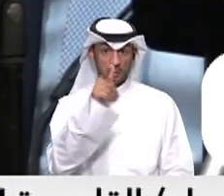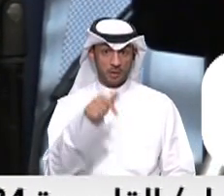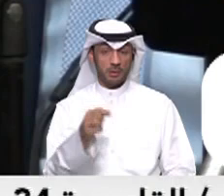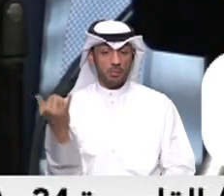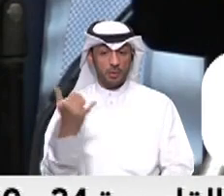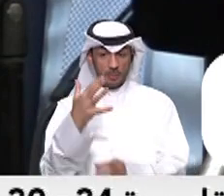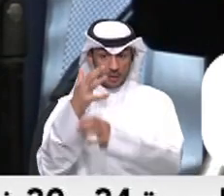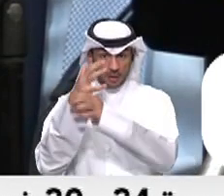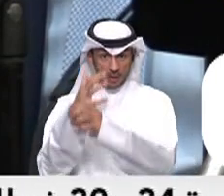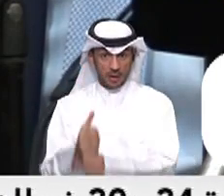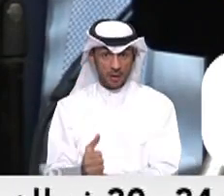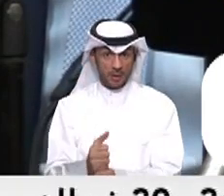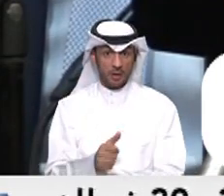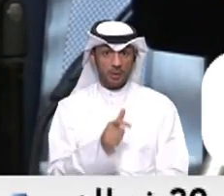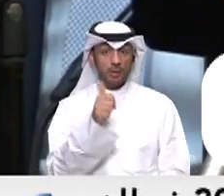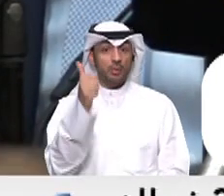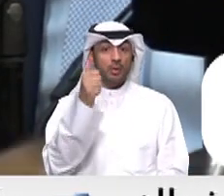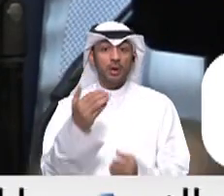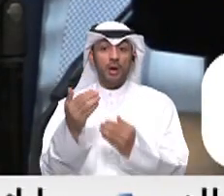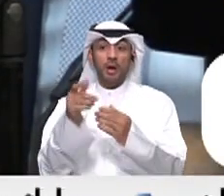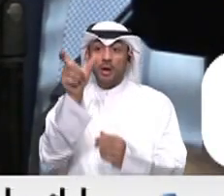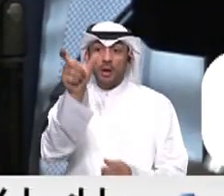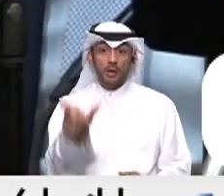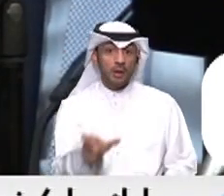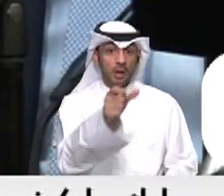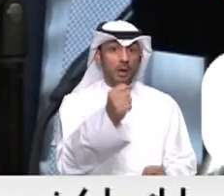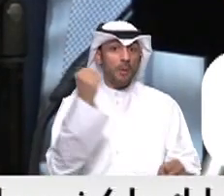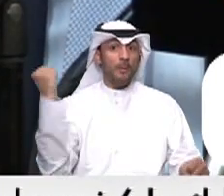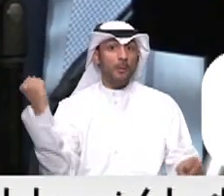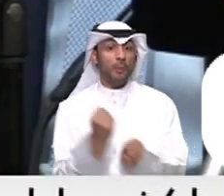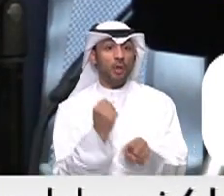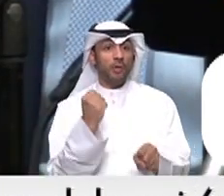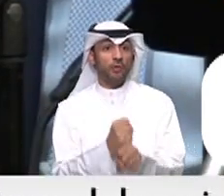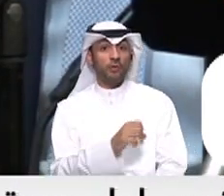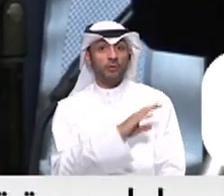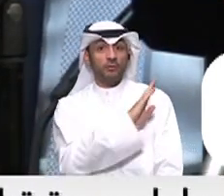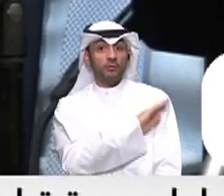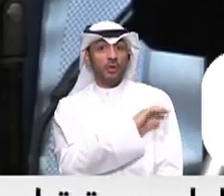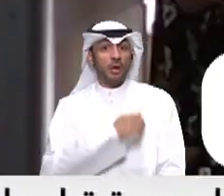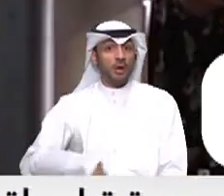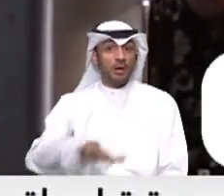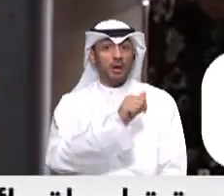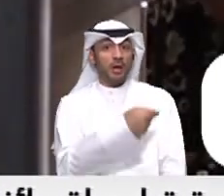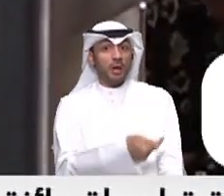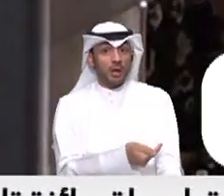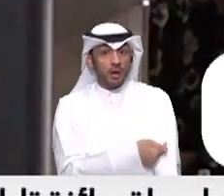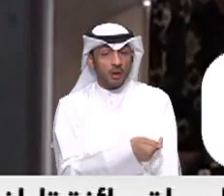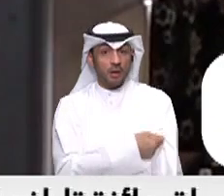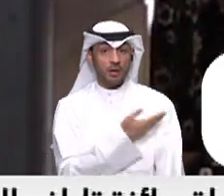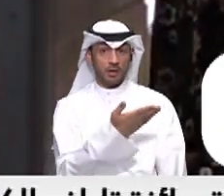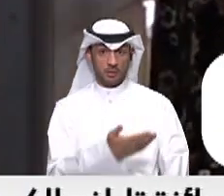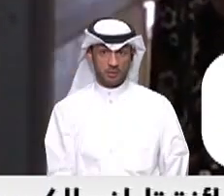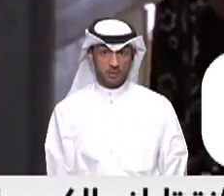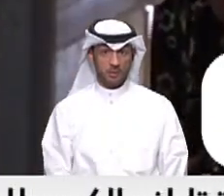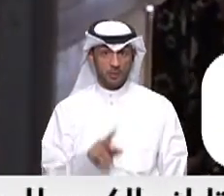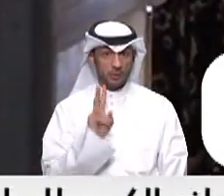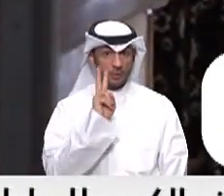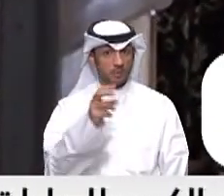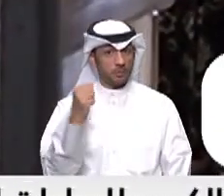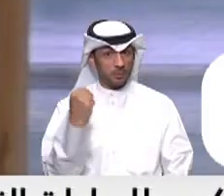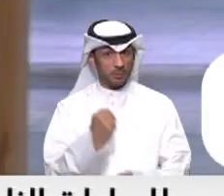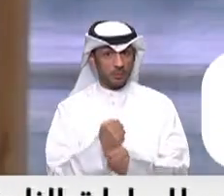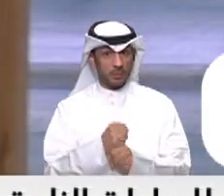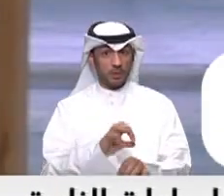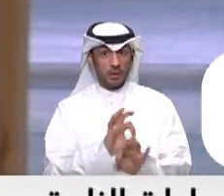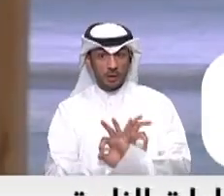بتحمي حقوق العاملين في المنشآت الصحية أو الإسعاف. رغم الجهود